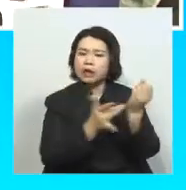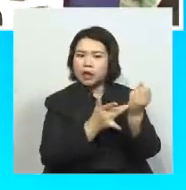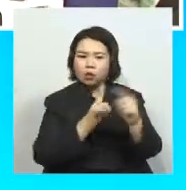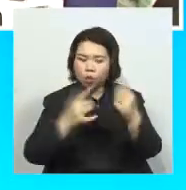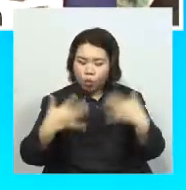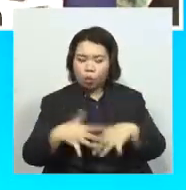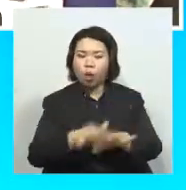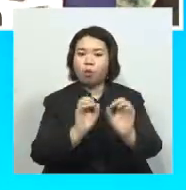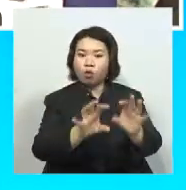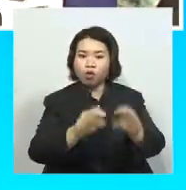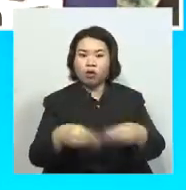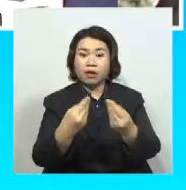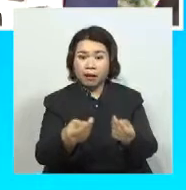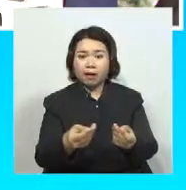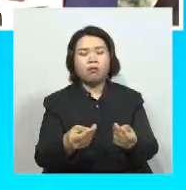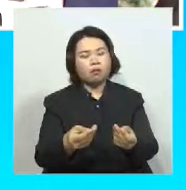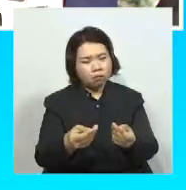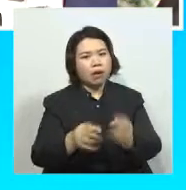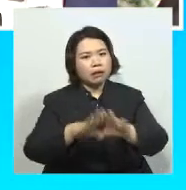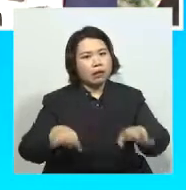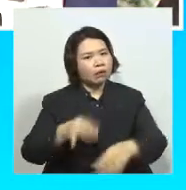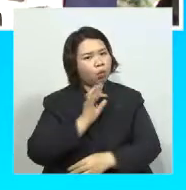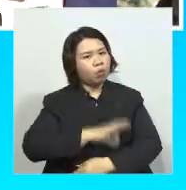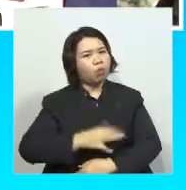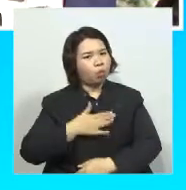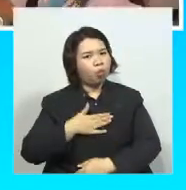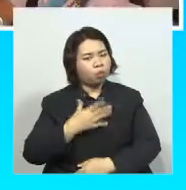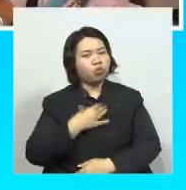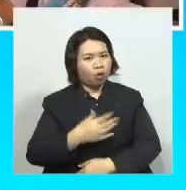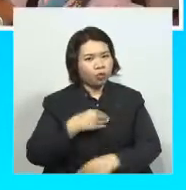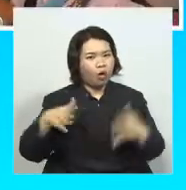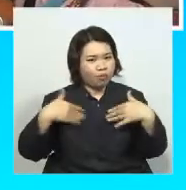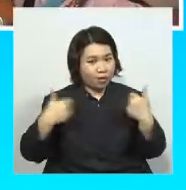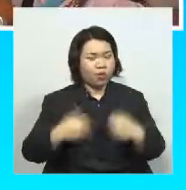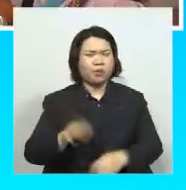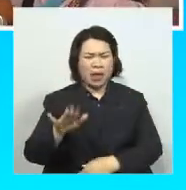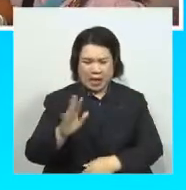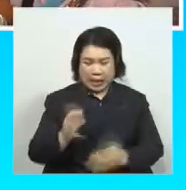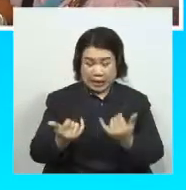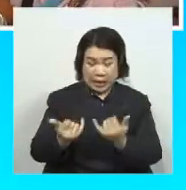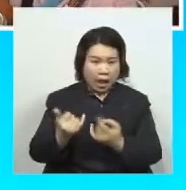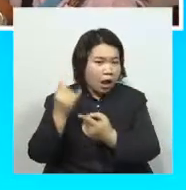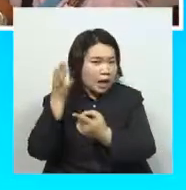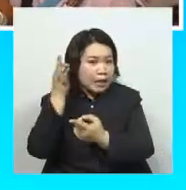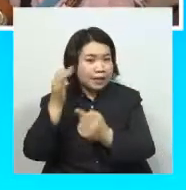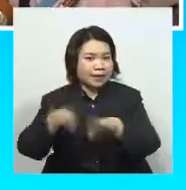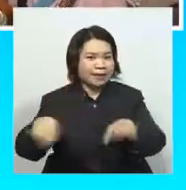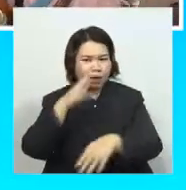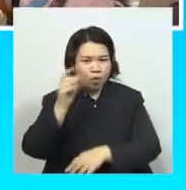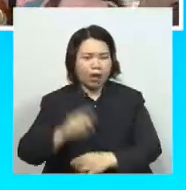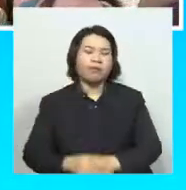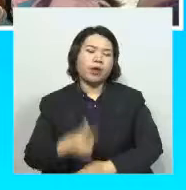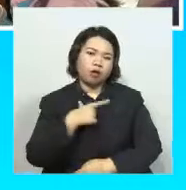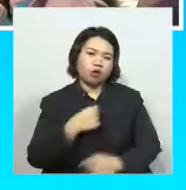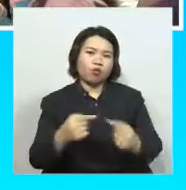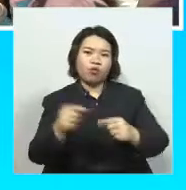มต่างๆมาใช้ในการส่งเสริมการเรียนรู้จะทำให้น้องๆรู้สึกสนุกด้วยเคยไปได้ยินเด็กๆสมัยนี้เนี่ยนะคะที่เขาบอกว่าที่เ